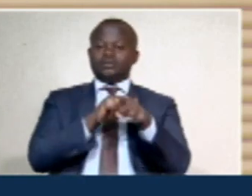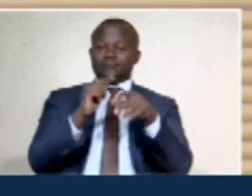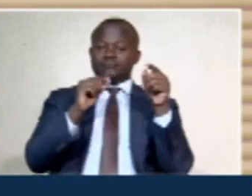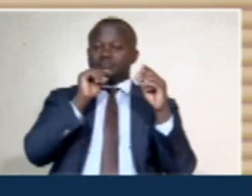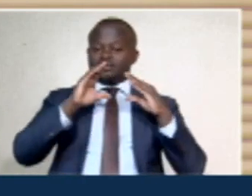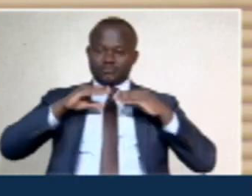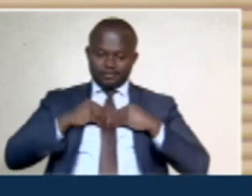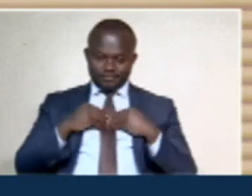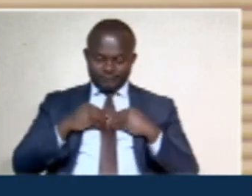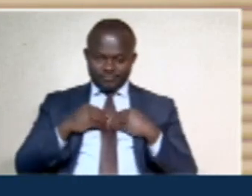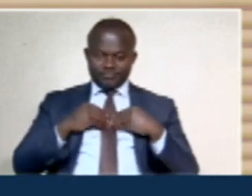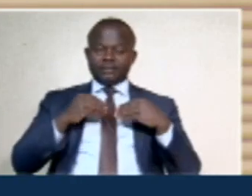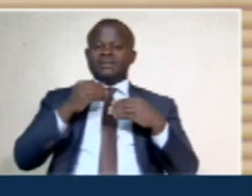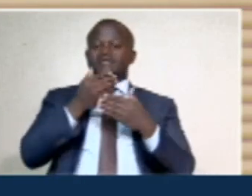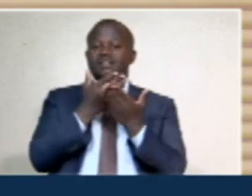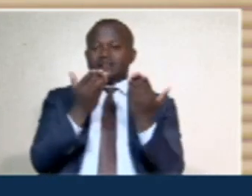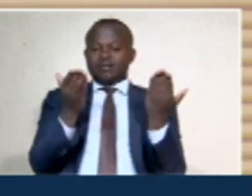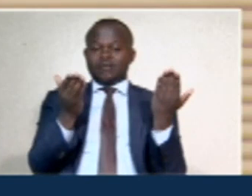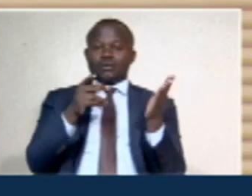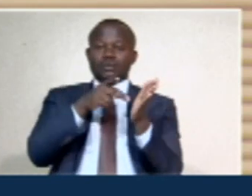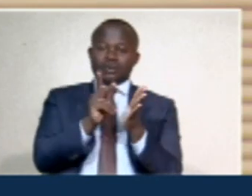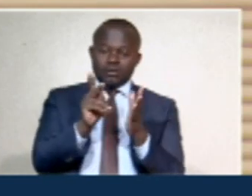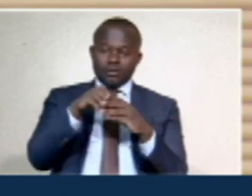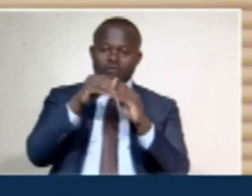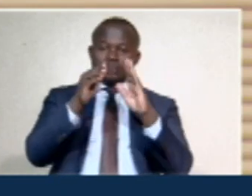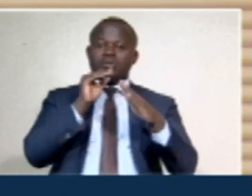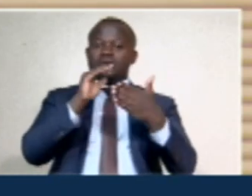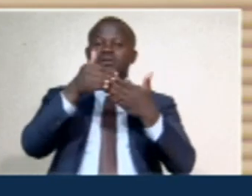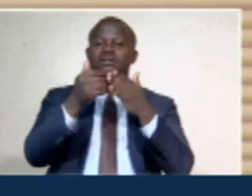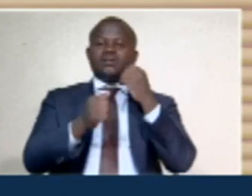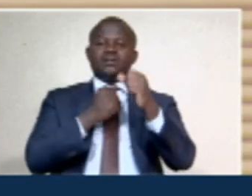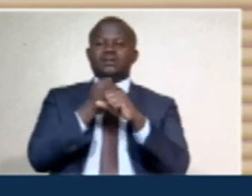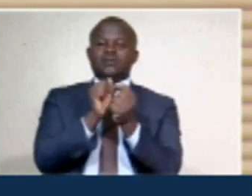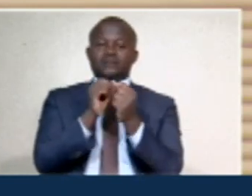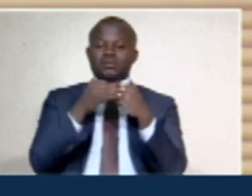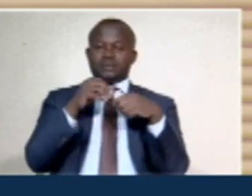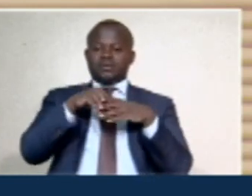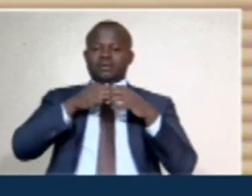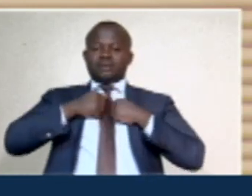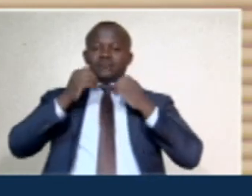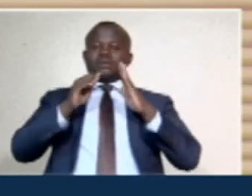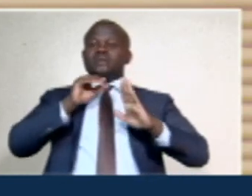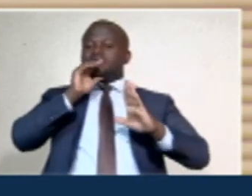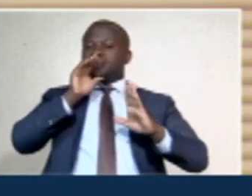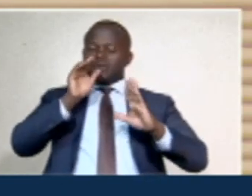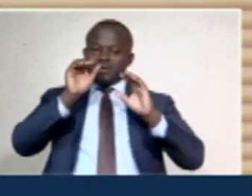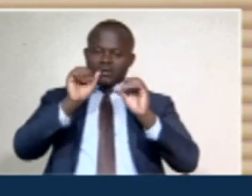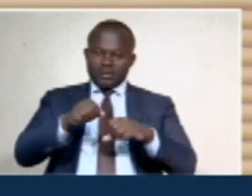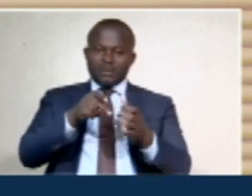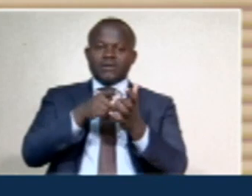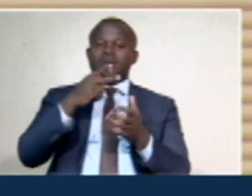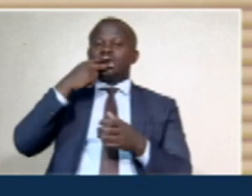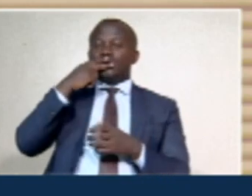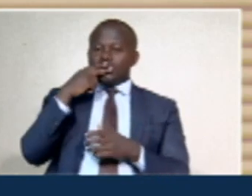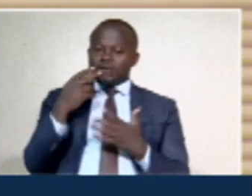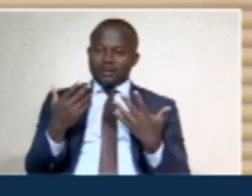birabujijwe. Yaba kurigura umuntu utagejeje imyaka 18 hano mu Rwanda ntabwo abasha kugura